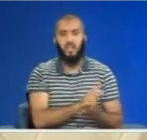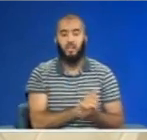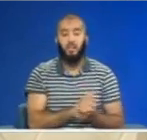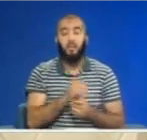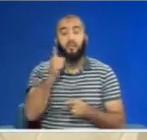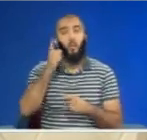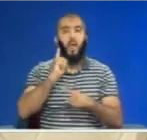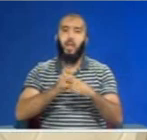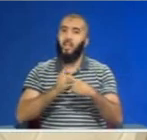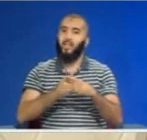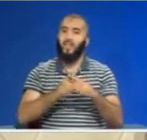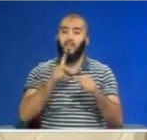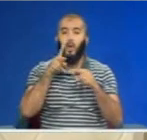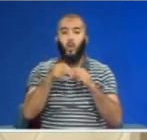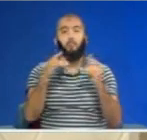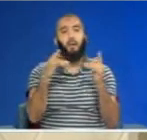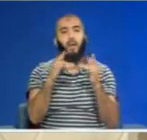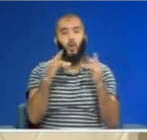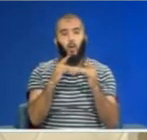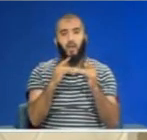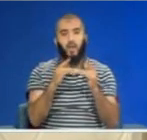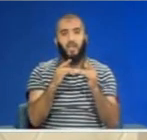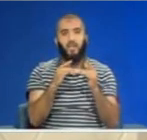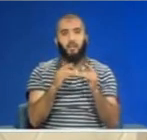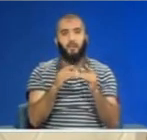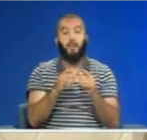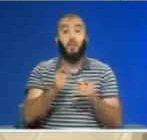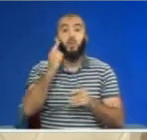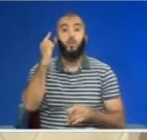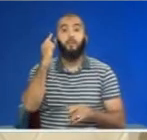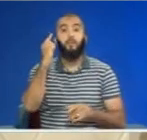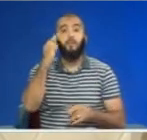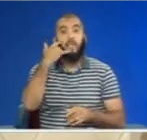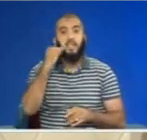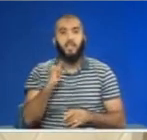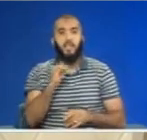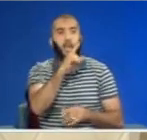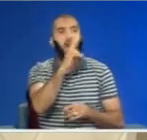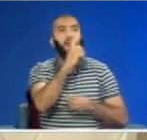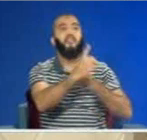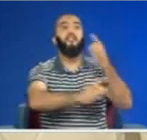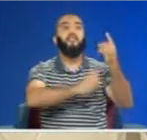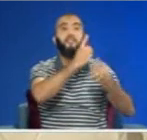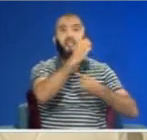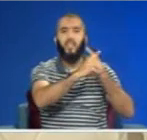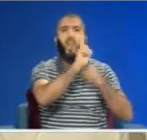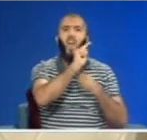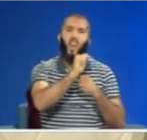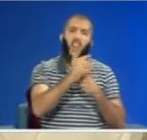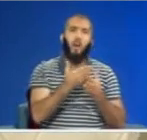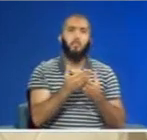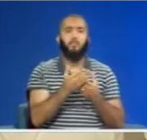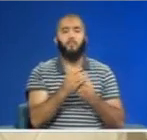يجوز عدم استجابة هذه الدعوة إلا إذا العرس فيه منكرات،